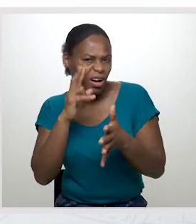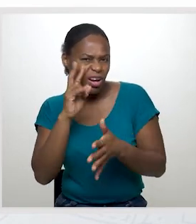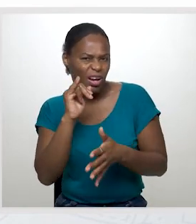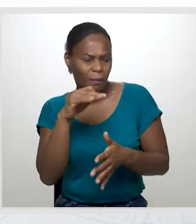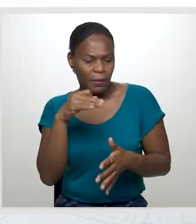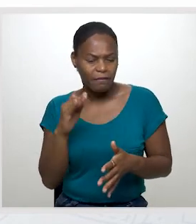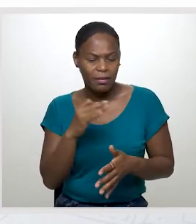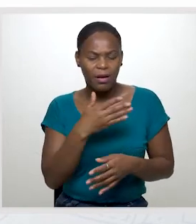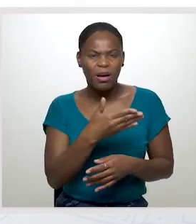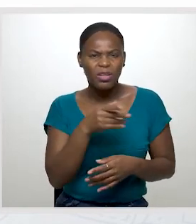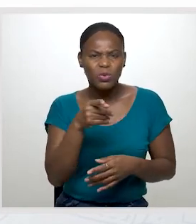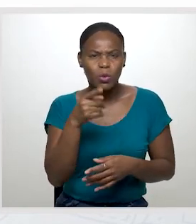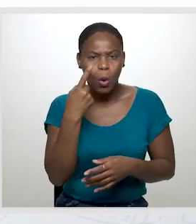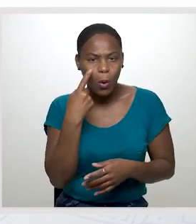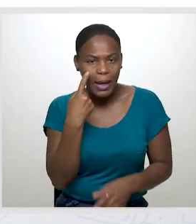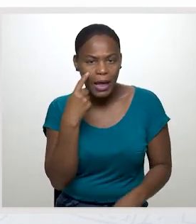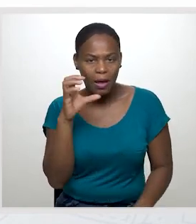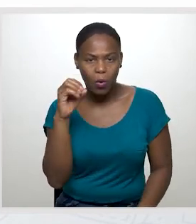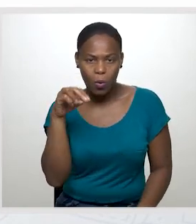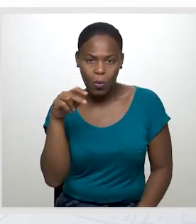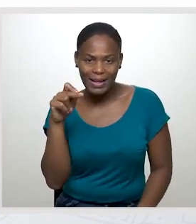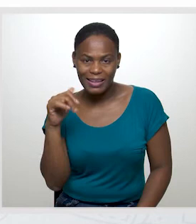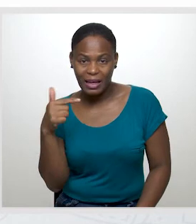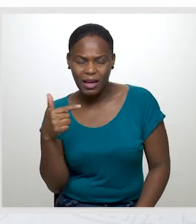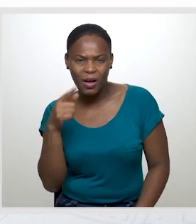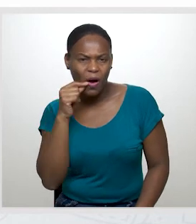1, Tu connais ce garçon?